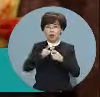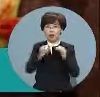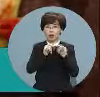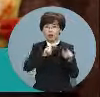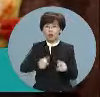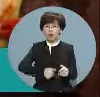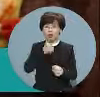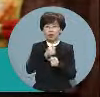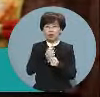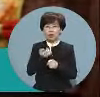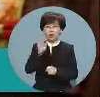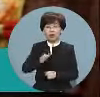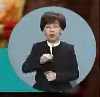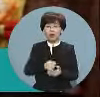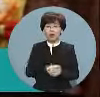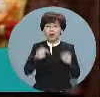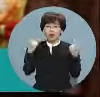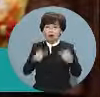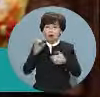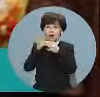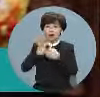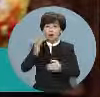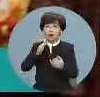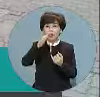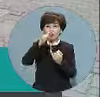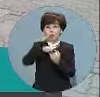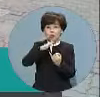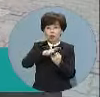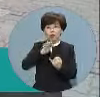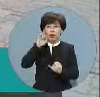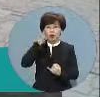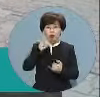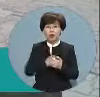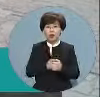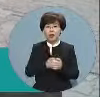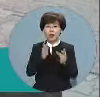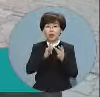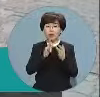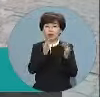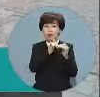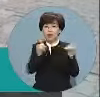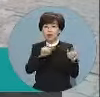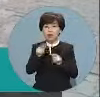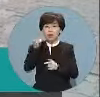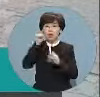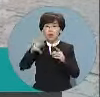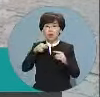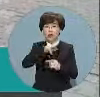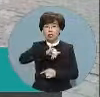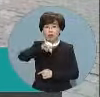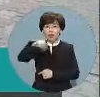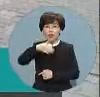샀는데요. 하루가 멀다 하고 계속되는 소녀상의 시련에 누리꾼들은 일본으로 이민을 가지